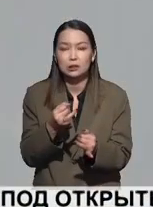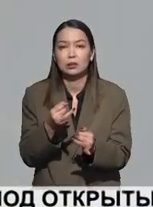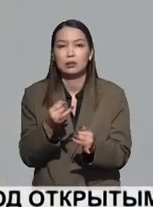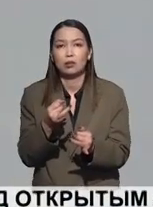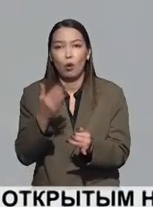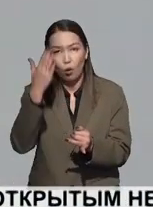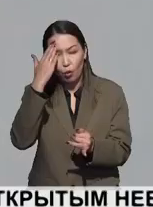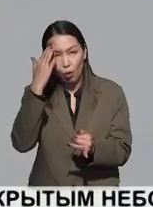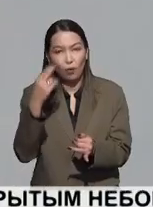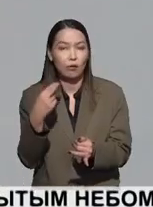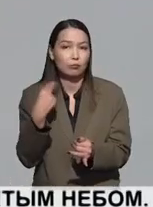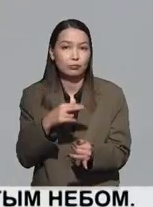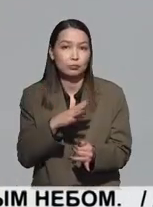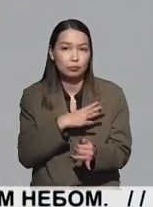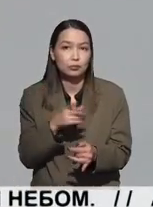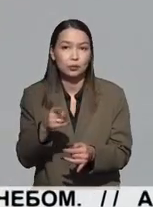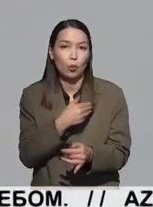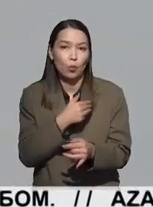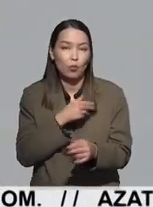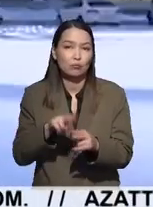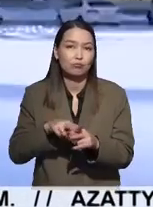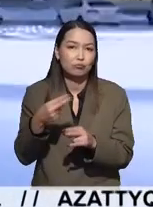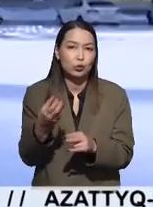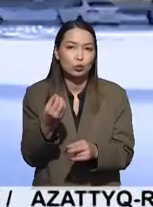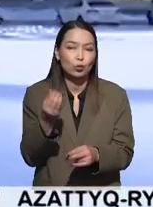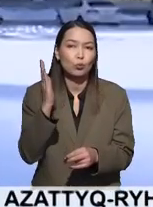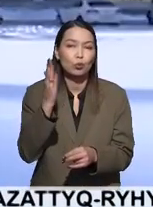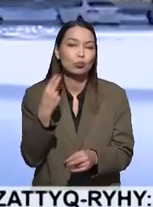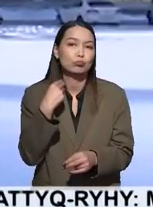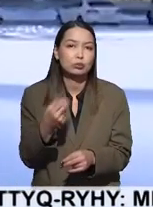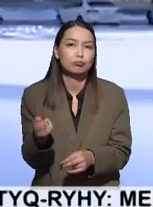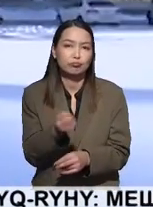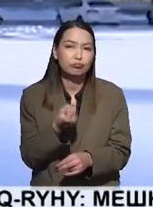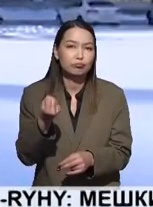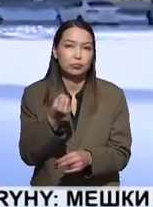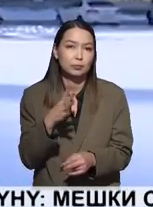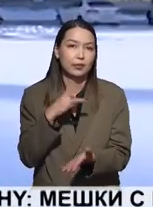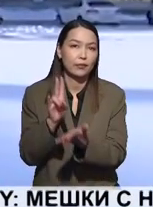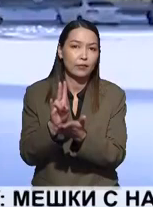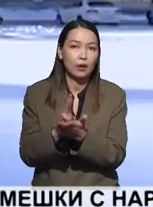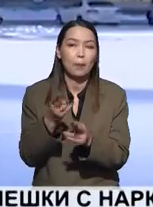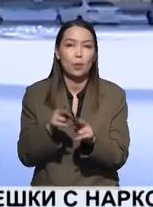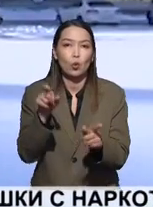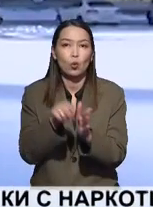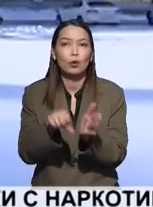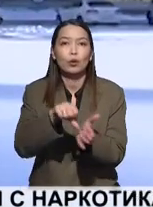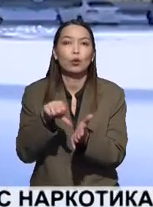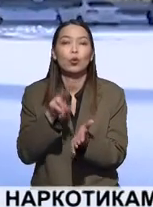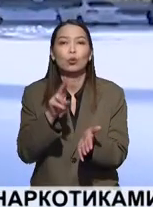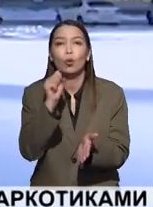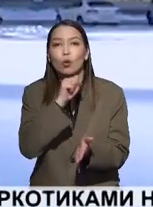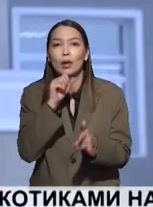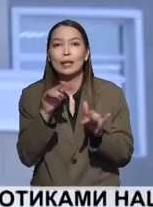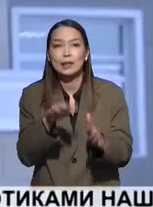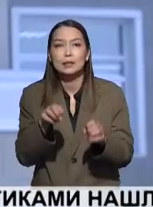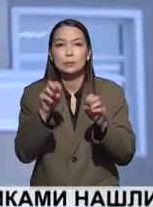голову. Оказалось, план мести он вынашивал еще будучи в тюрьме. Мужчина задумал убить всех причастных к делу о краже. Делал специальные пометки